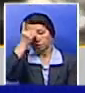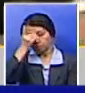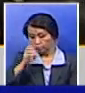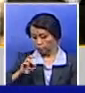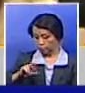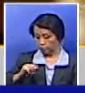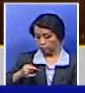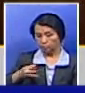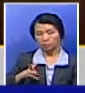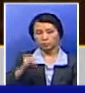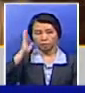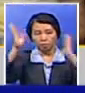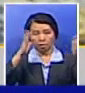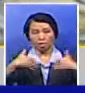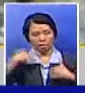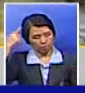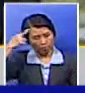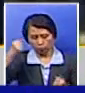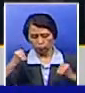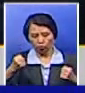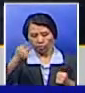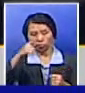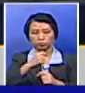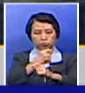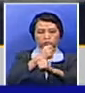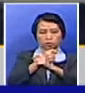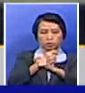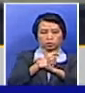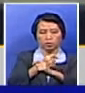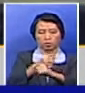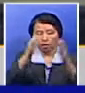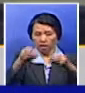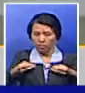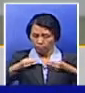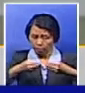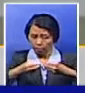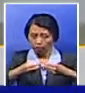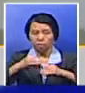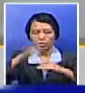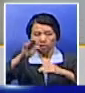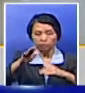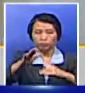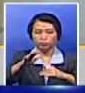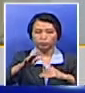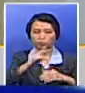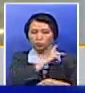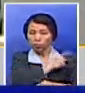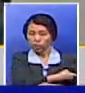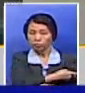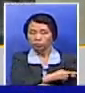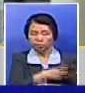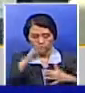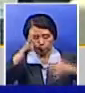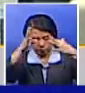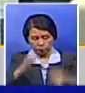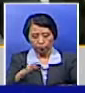Rahman berkata Malaysia mempunyai alasan kukuh untuk mempertahankan agar diberi konsesi lebih dominan. Ia dijangka